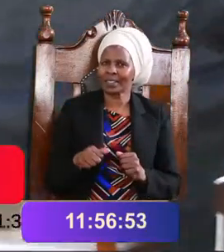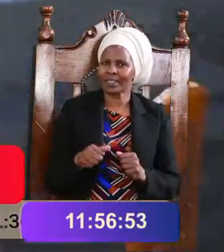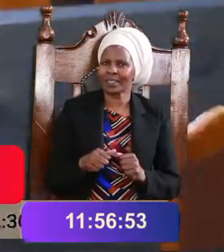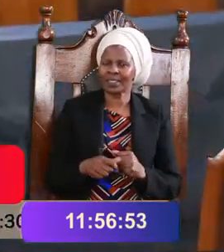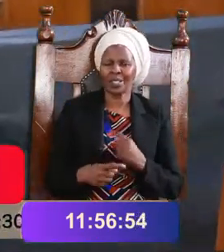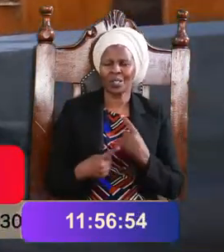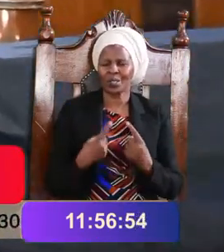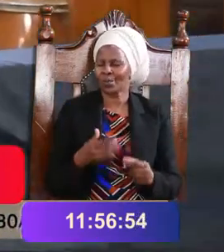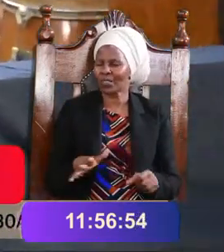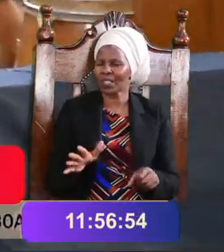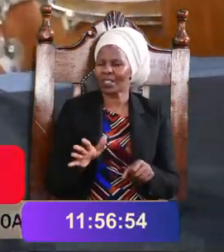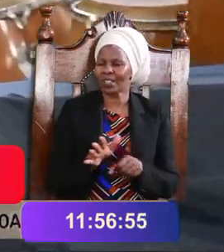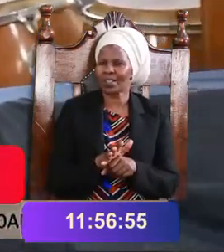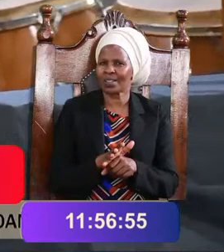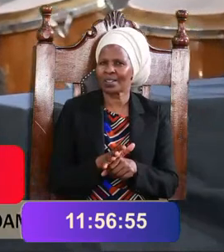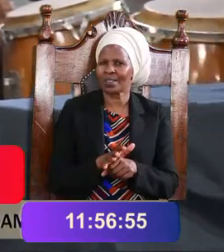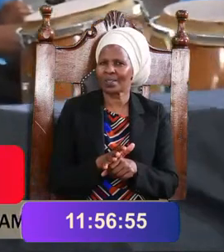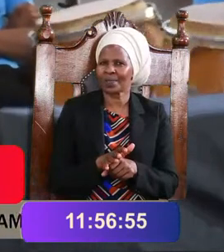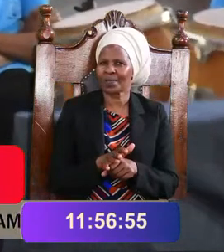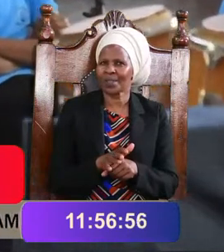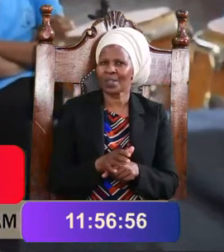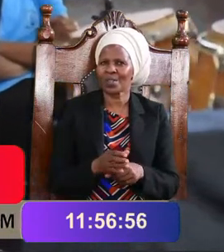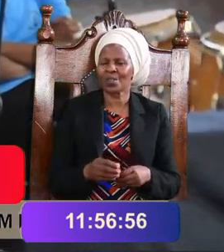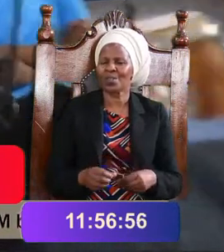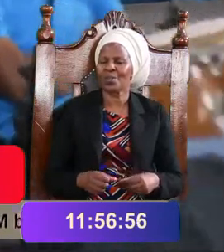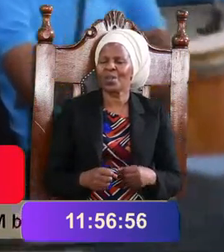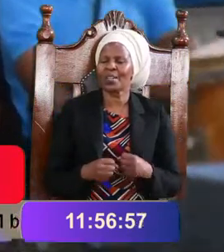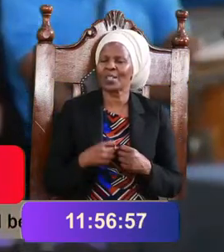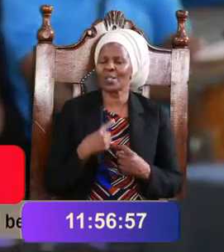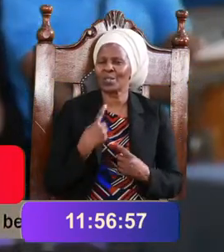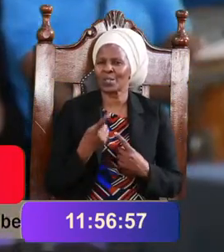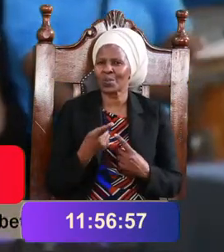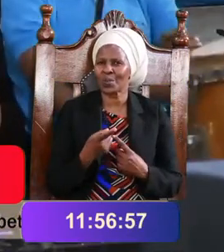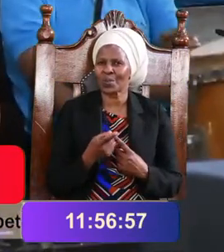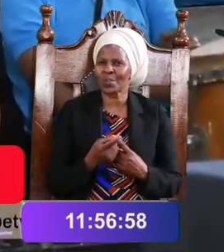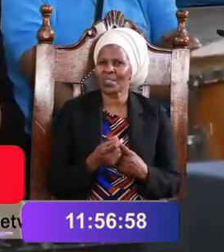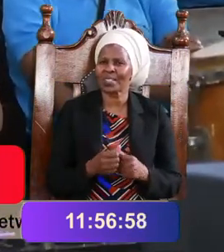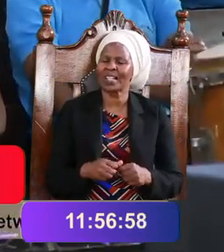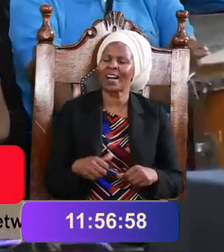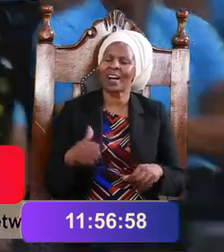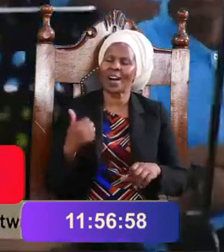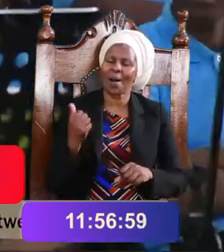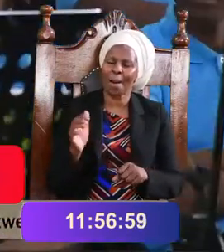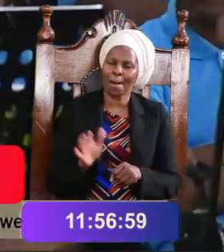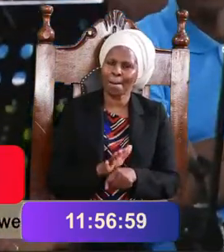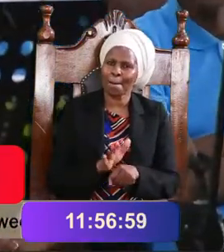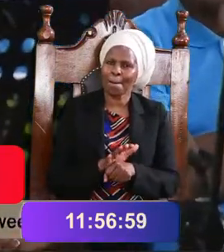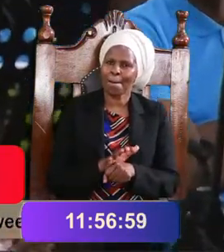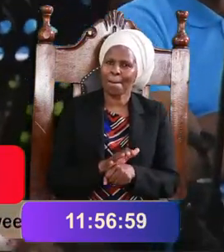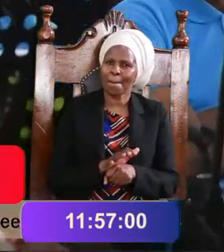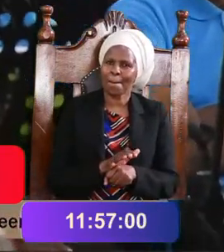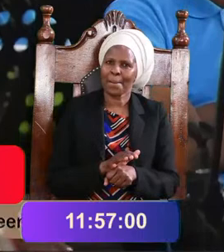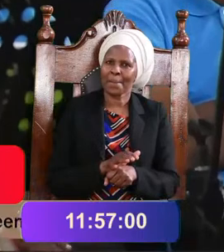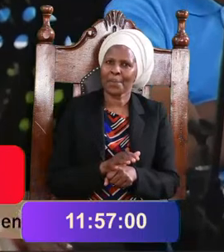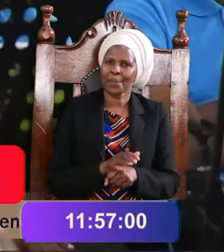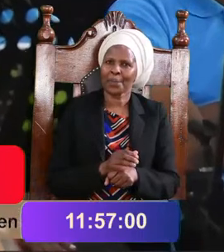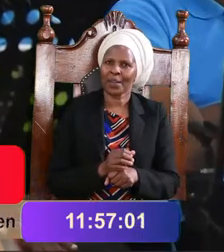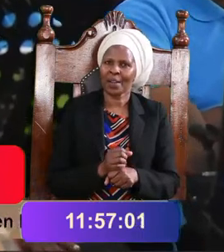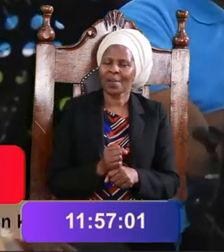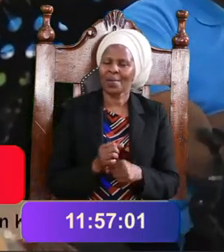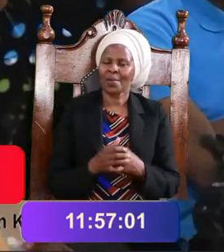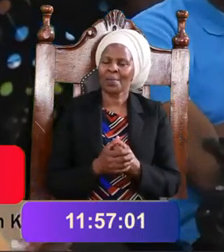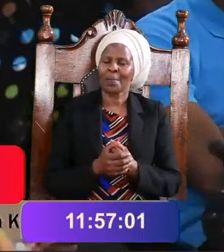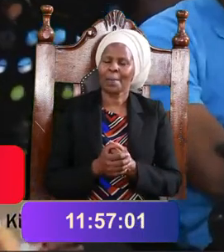Tukaongea sana. Wajua vile unaongea unafanya presentation. Paka mate inatoka huku sweat na sweat. Manake this is make or